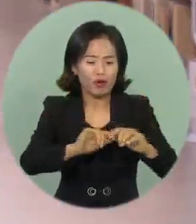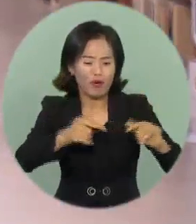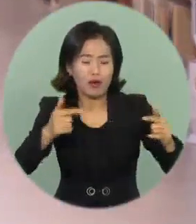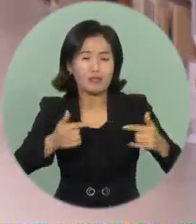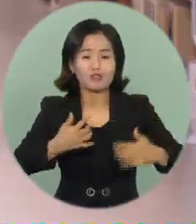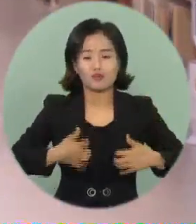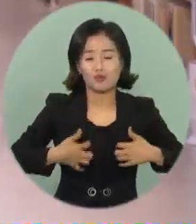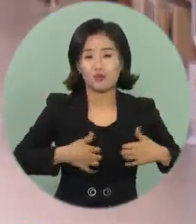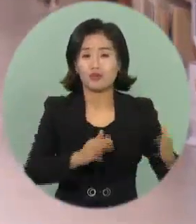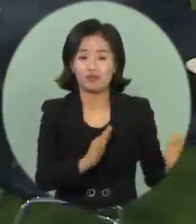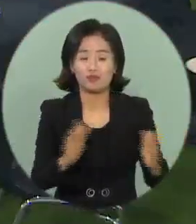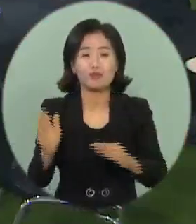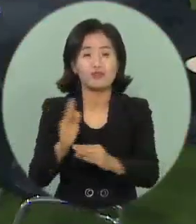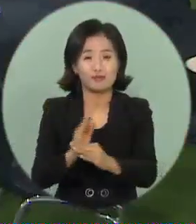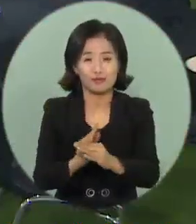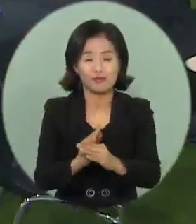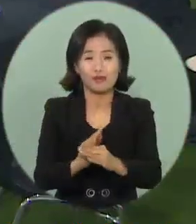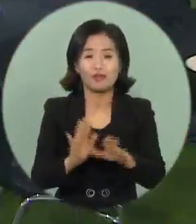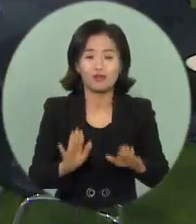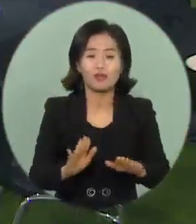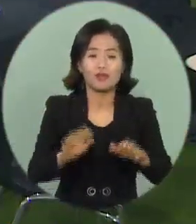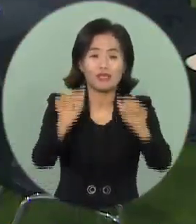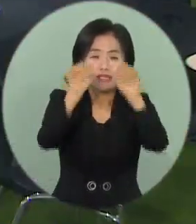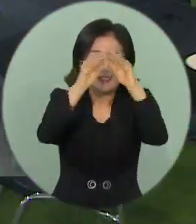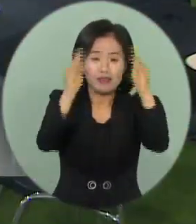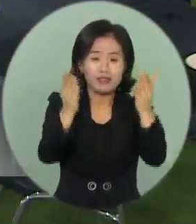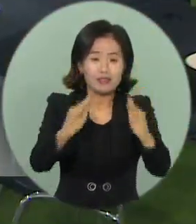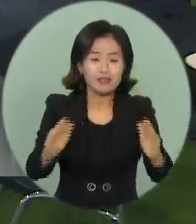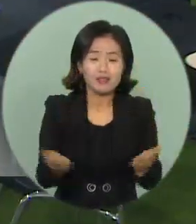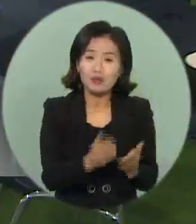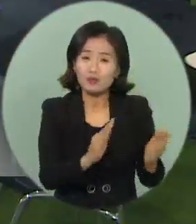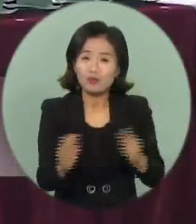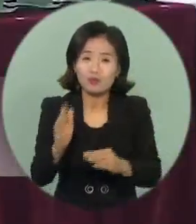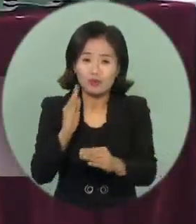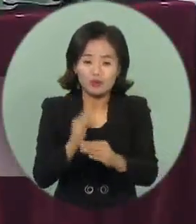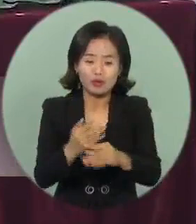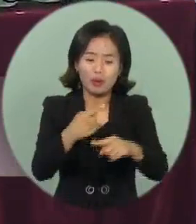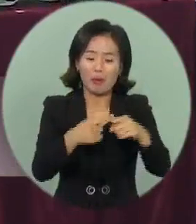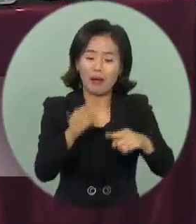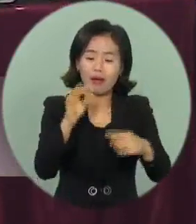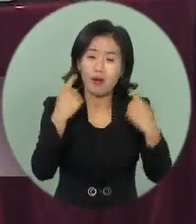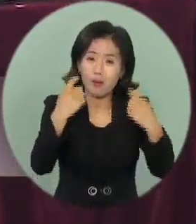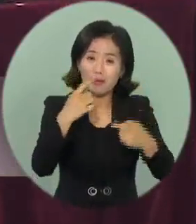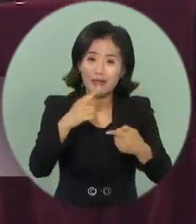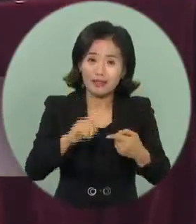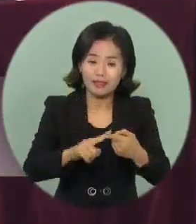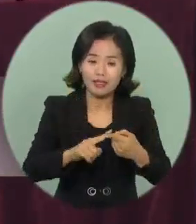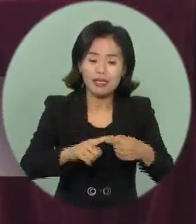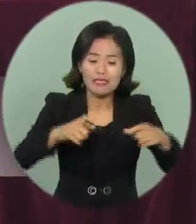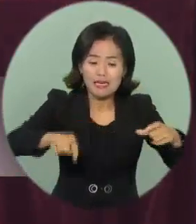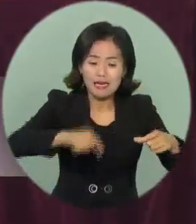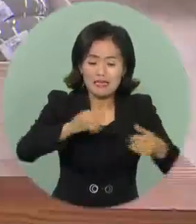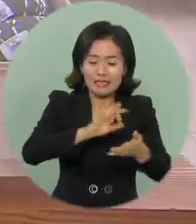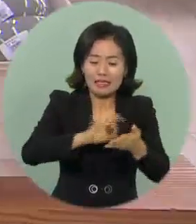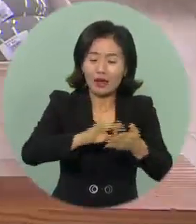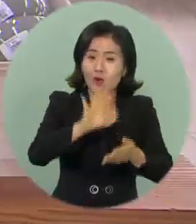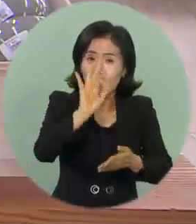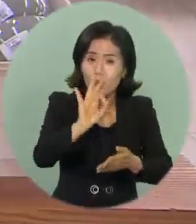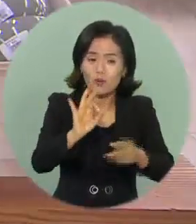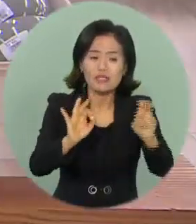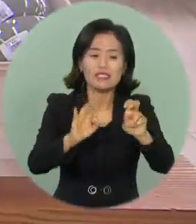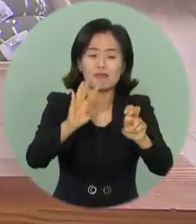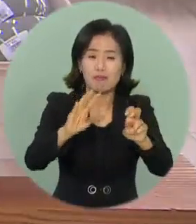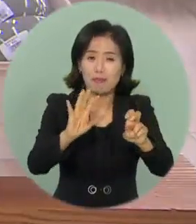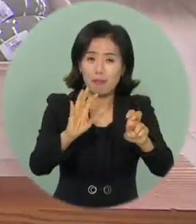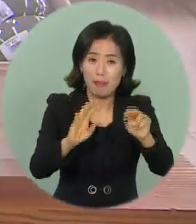즐길거리가 마련됐습니다. 특히 청자 축제 기간부터 진행되는 반값 관광은 지역에서 소비한 금액의 절반을 최대 20만